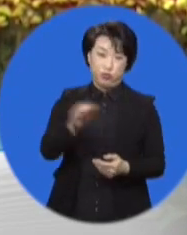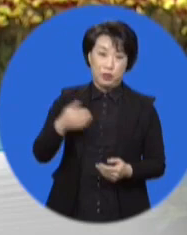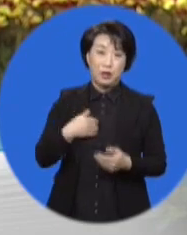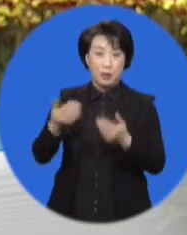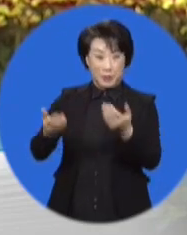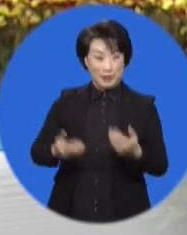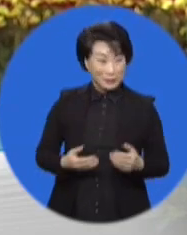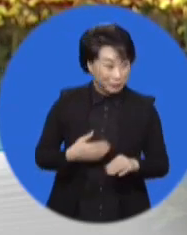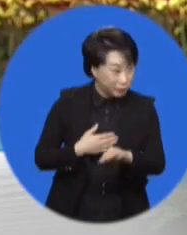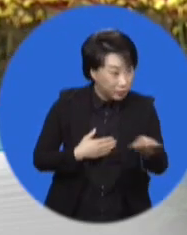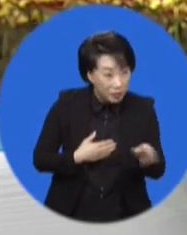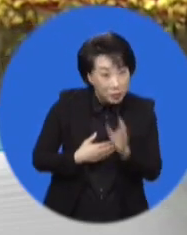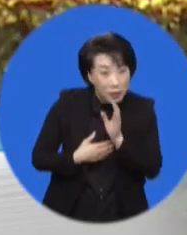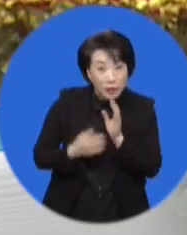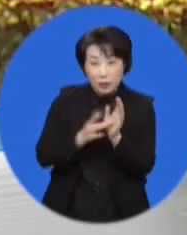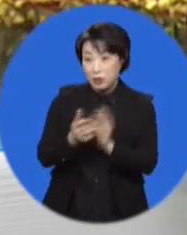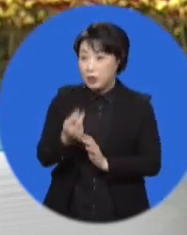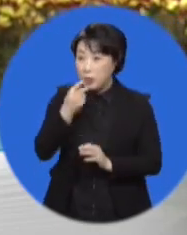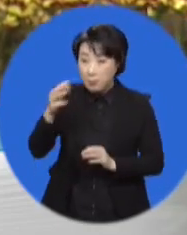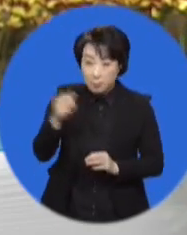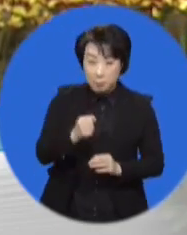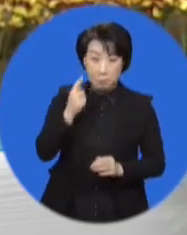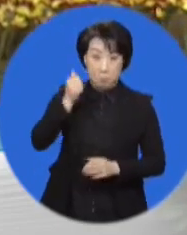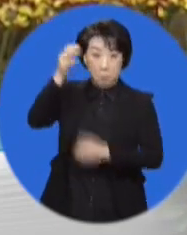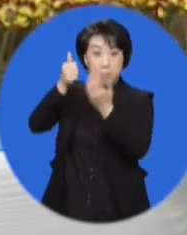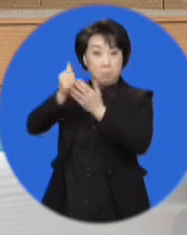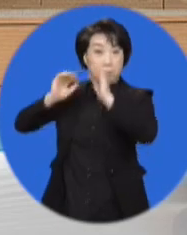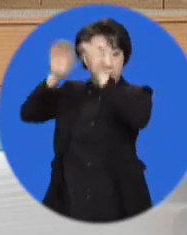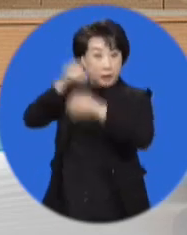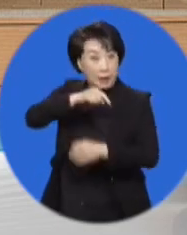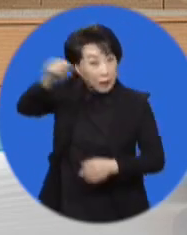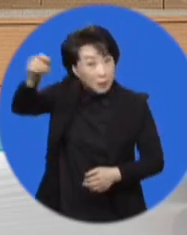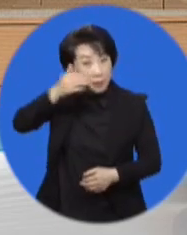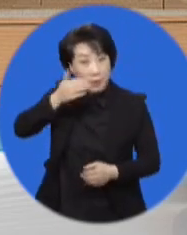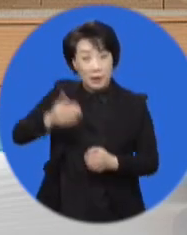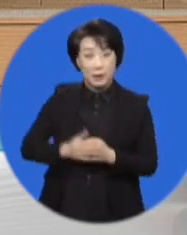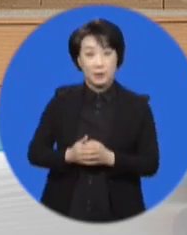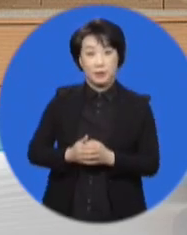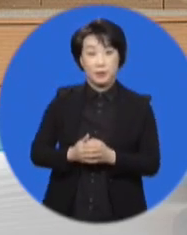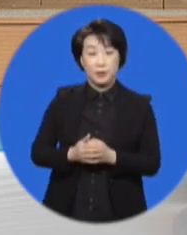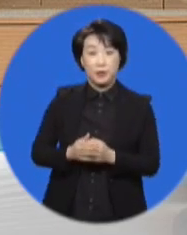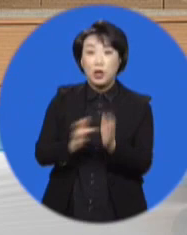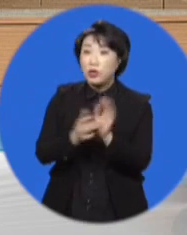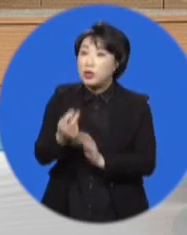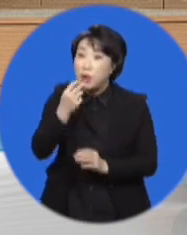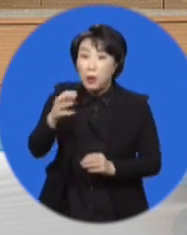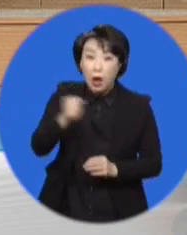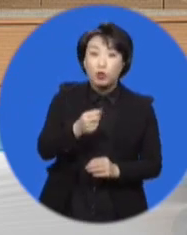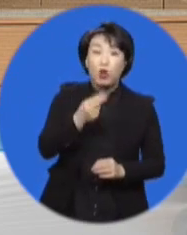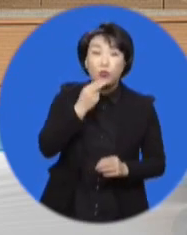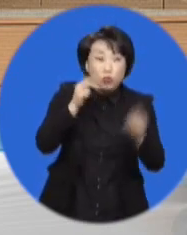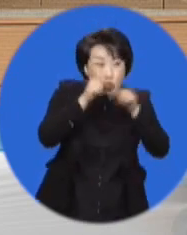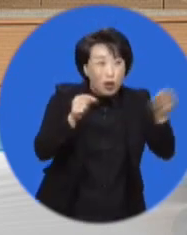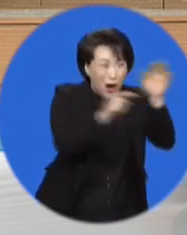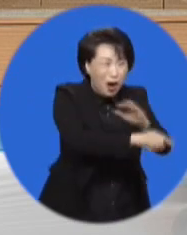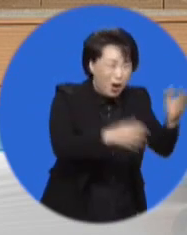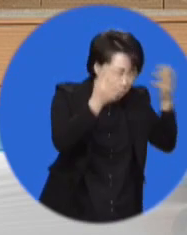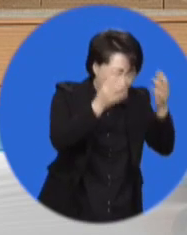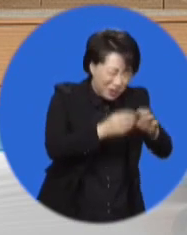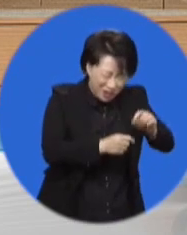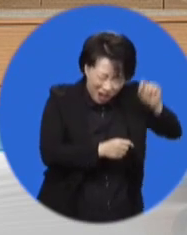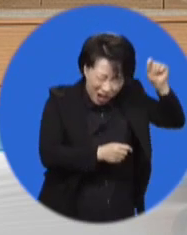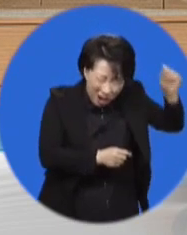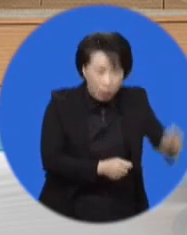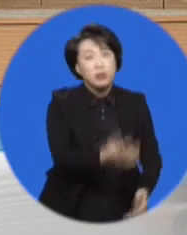주어서 우리가 그 생명 가지고 아버지 나라 가도록. 그 생명이 없으면 지옥 가서 영원히